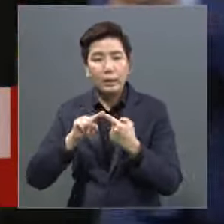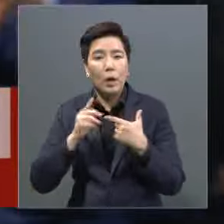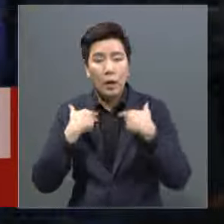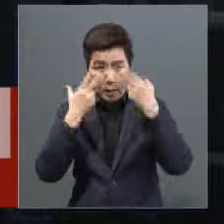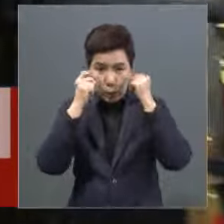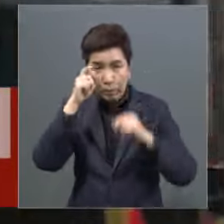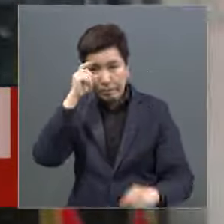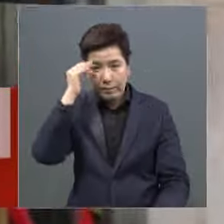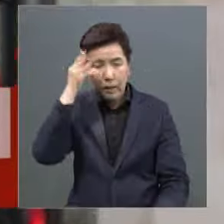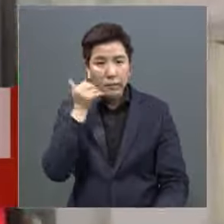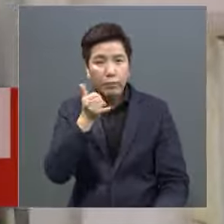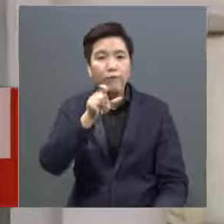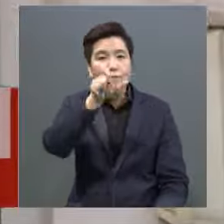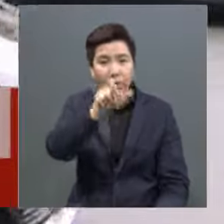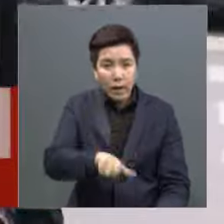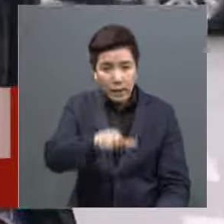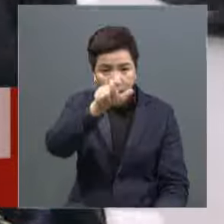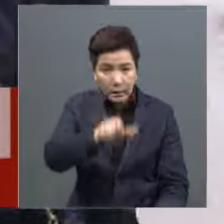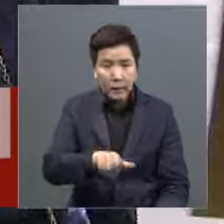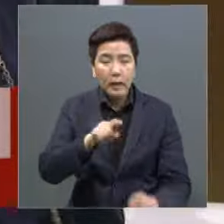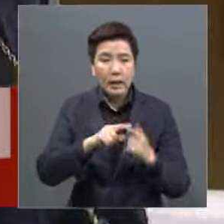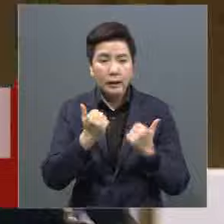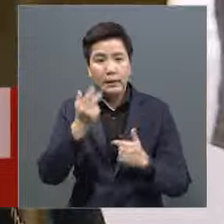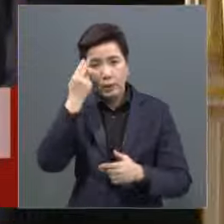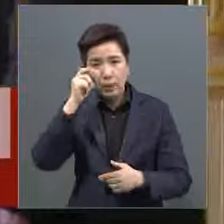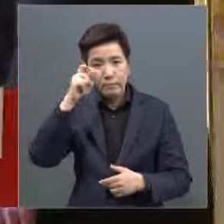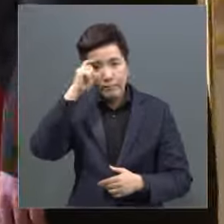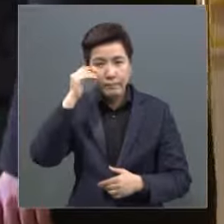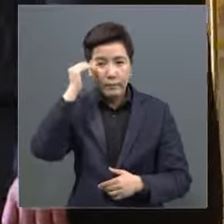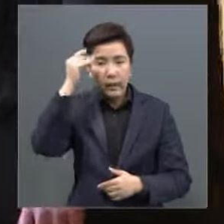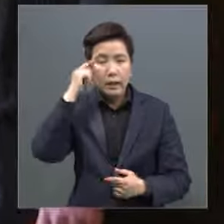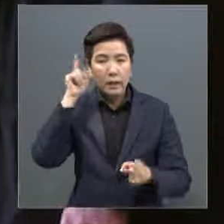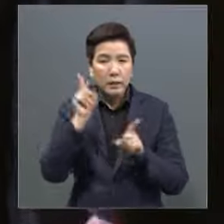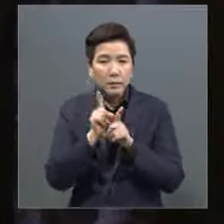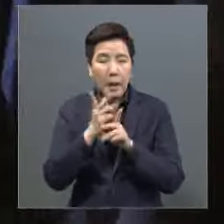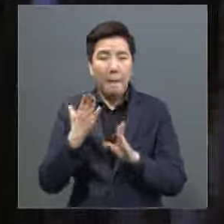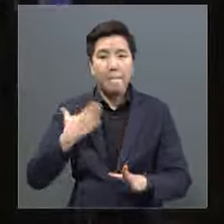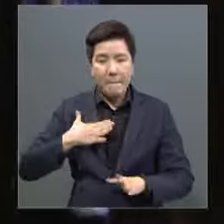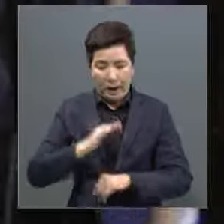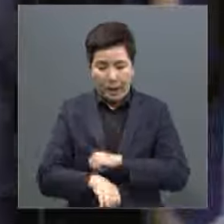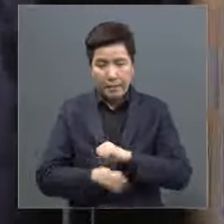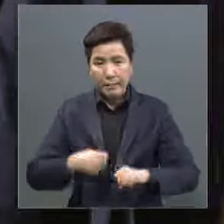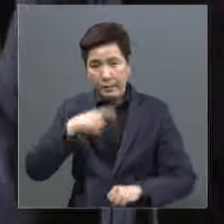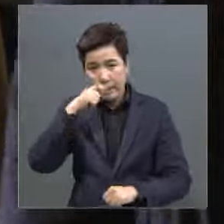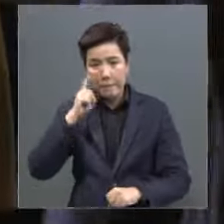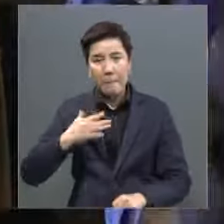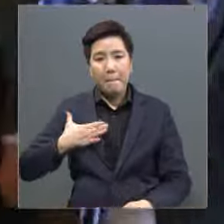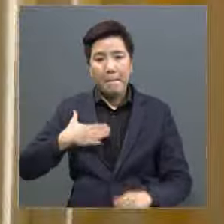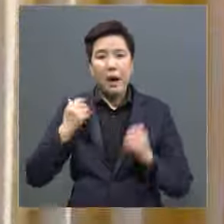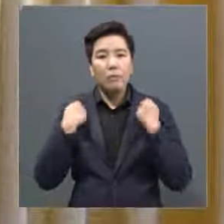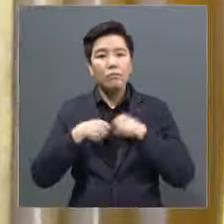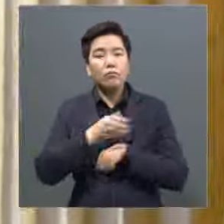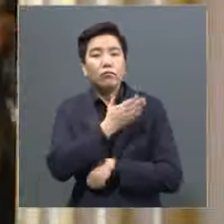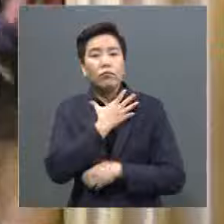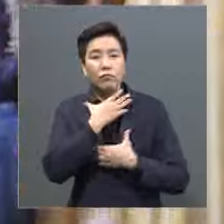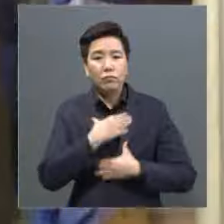รัฐมนตรีนะคะเดินทางไปที่ฝรั่งเศสกันบ้างนายเศรษฐาทวีศรีนายกรัฐมนตรีได้ใช้พระเขาม้าไทยเป็นผ้าพันธุคออย่างที่